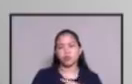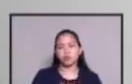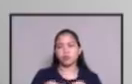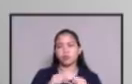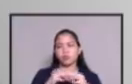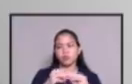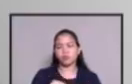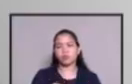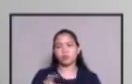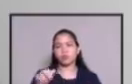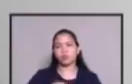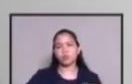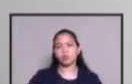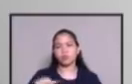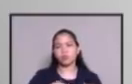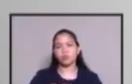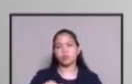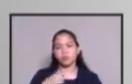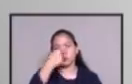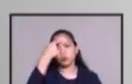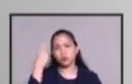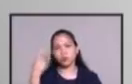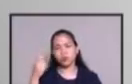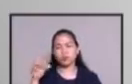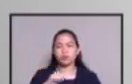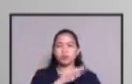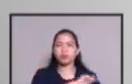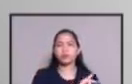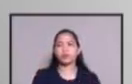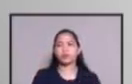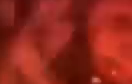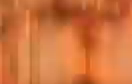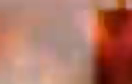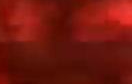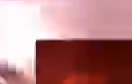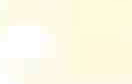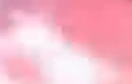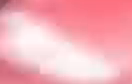activities na pinapatupad dahil sa pinapatupad na power interruption.